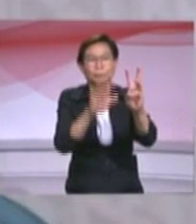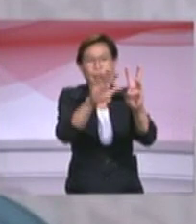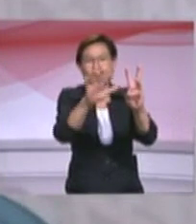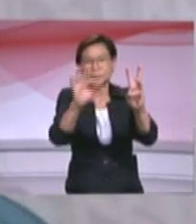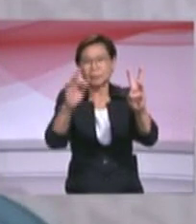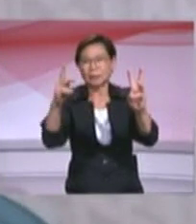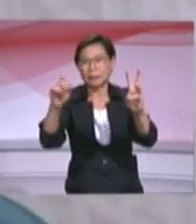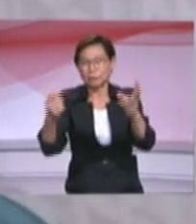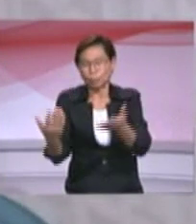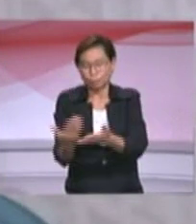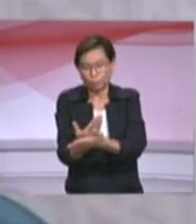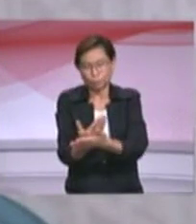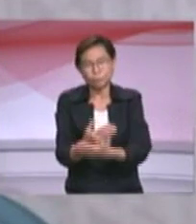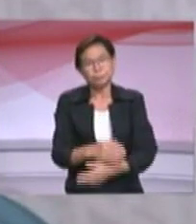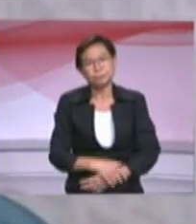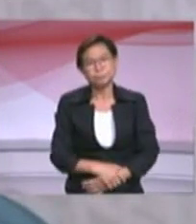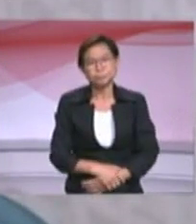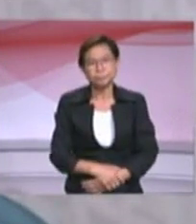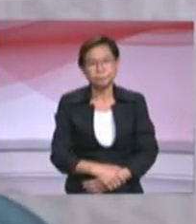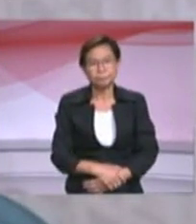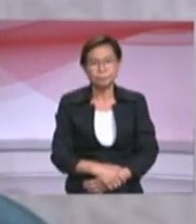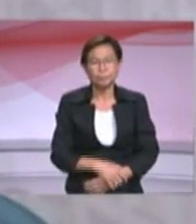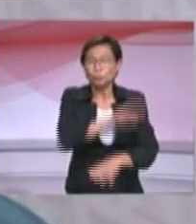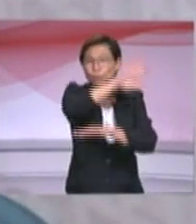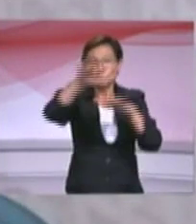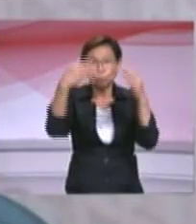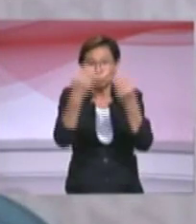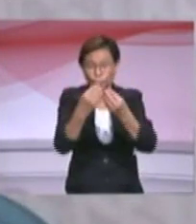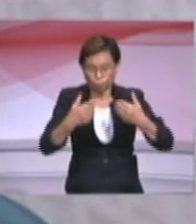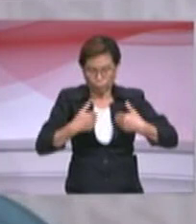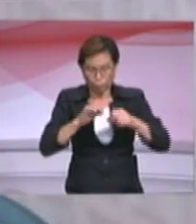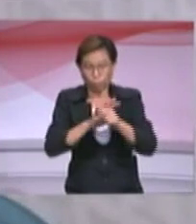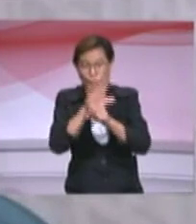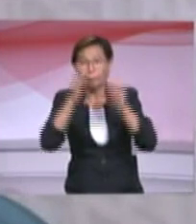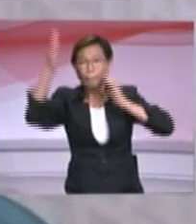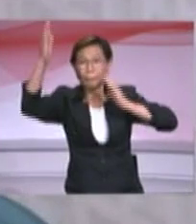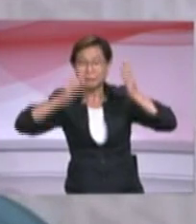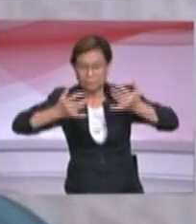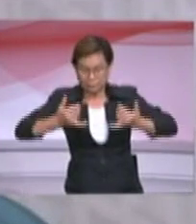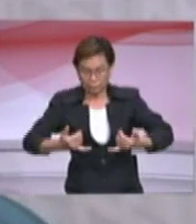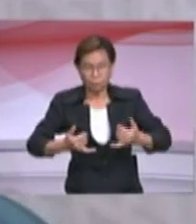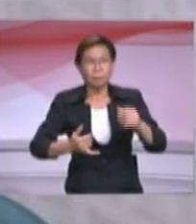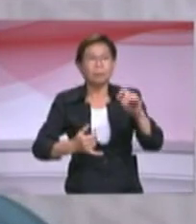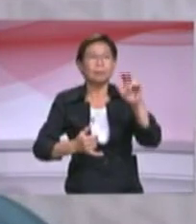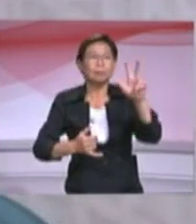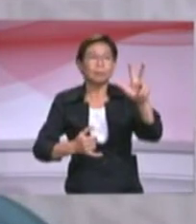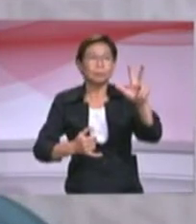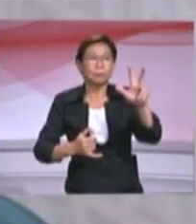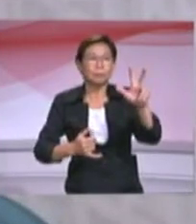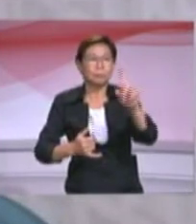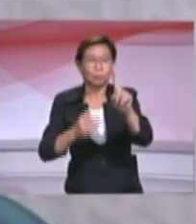659 kece baru Telah dilaporkan ini menjadikan jumlah Krisbow tipe 1977 adalah sebanyak